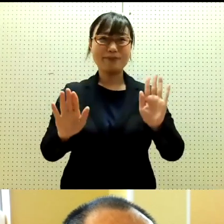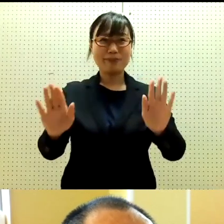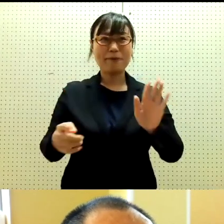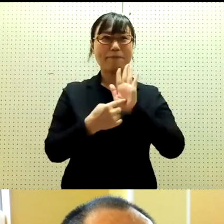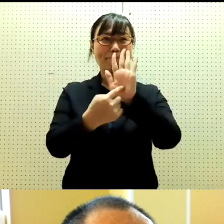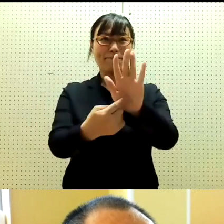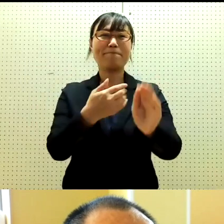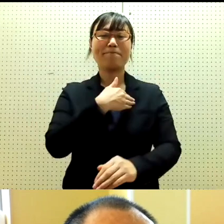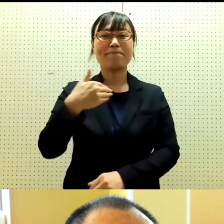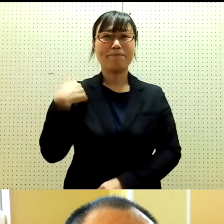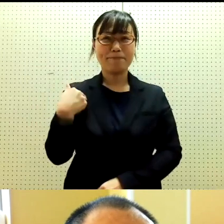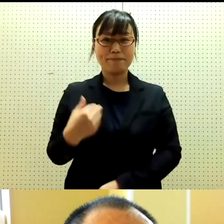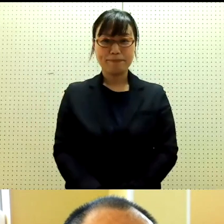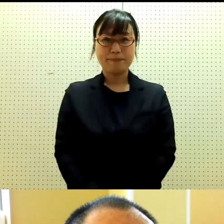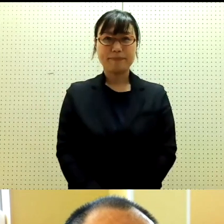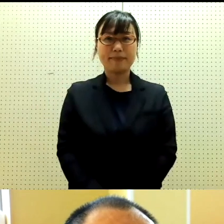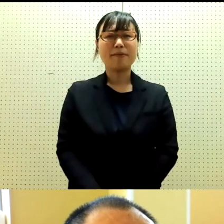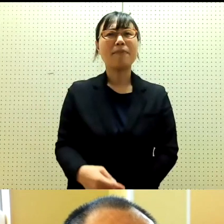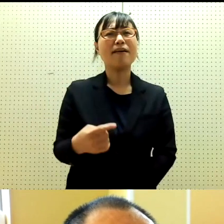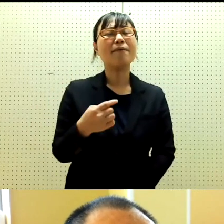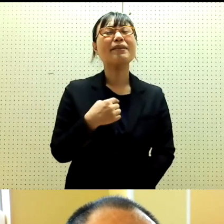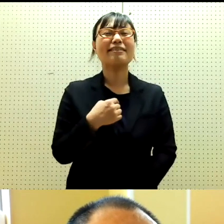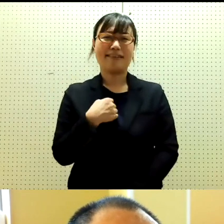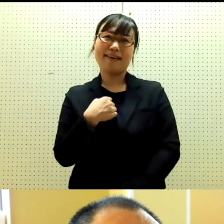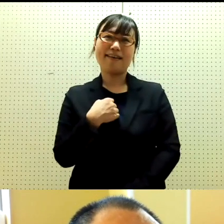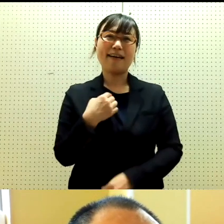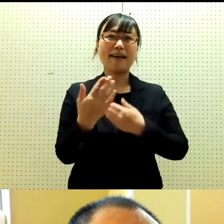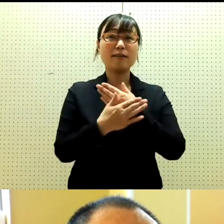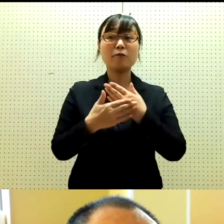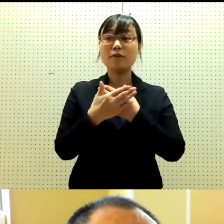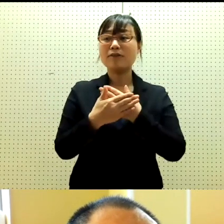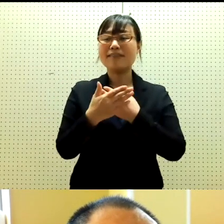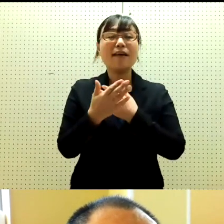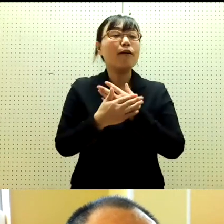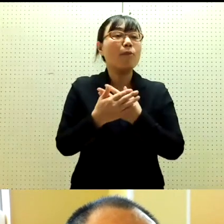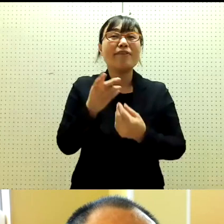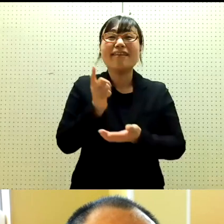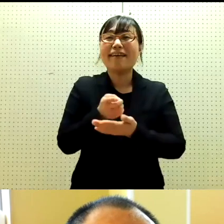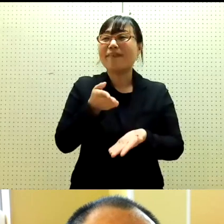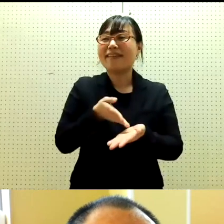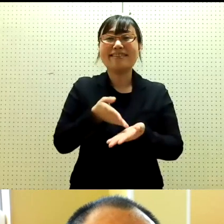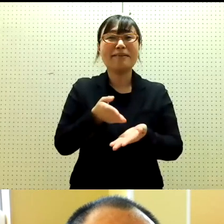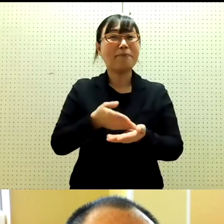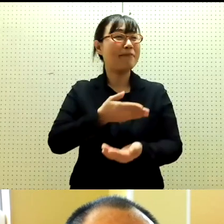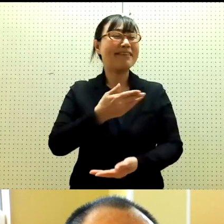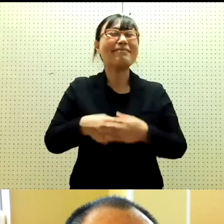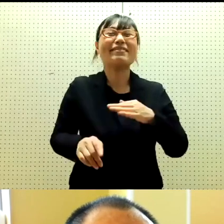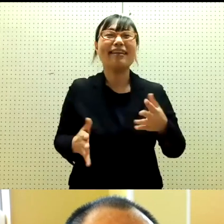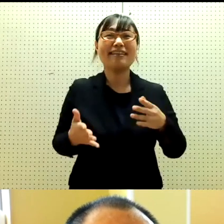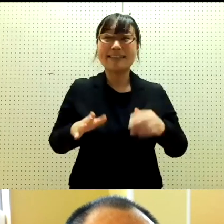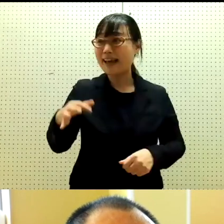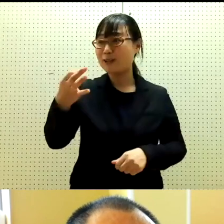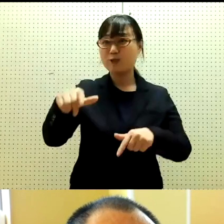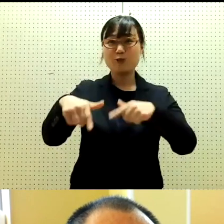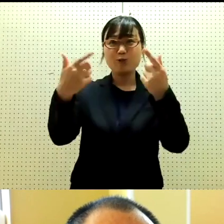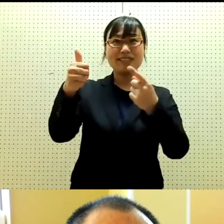で私がねなんか表面だけなんかなぞっててもしょうがないんで、ここでですね鈴木先生にちょっと突っ込んだところを